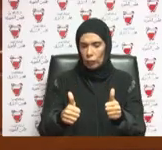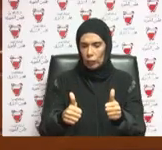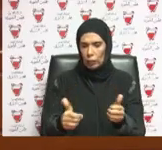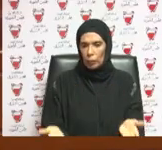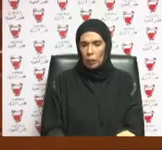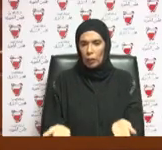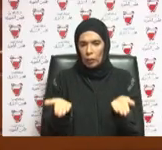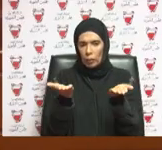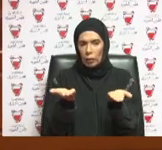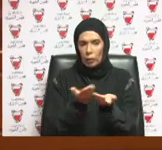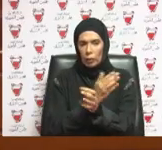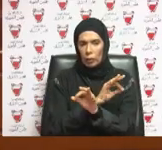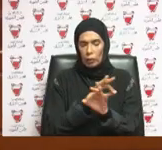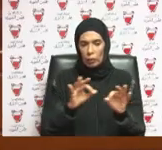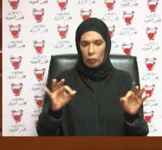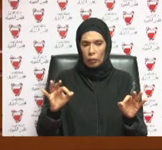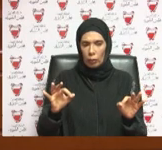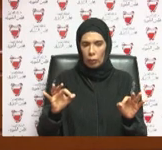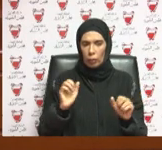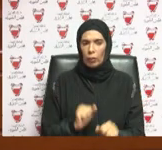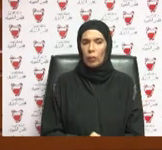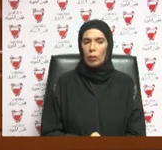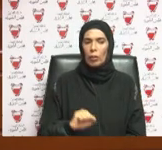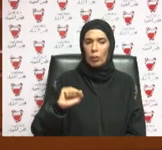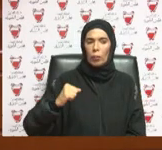والنهضة الشاملة للوطن الغالي.